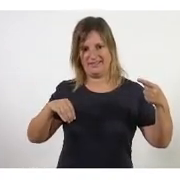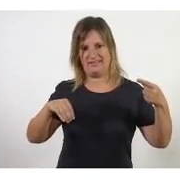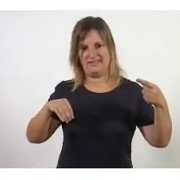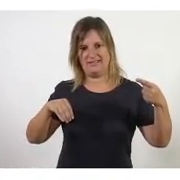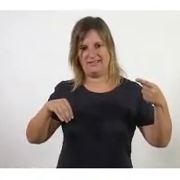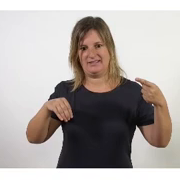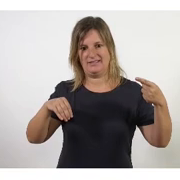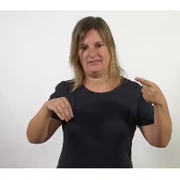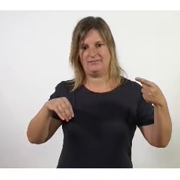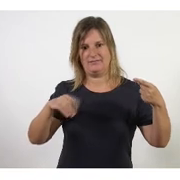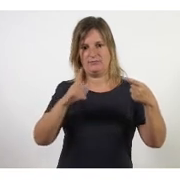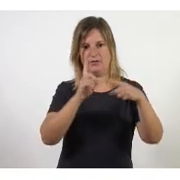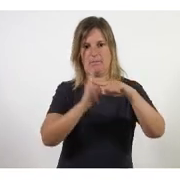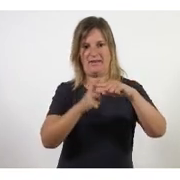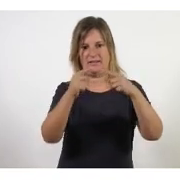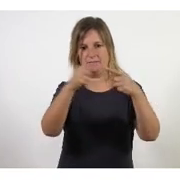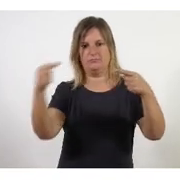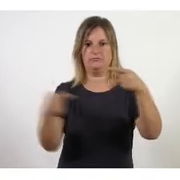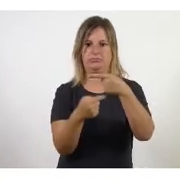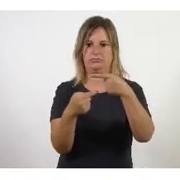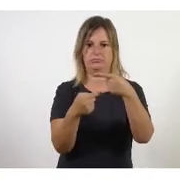el cursor a mig camí